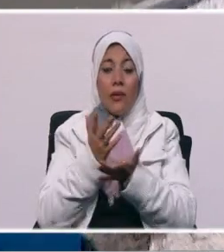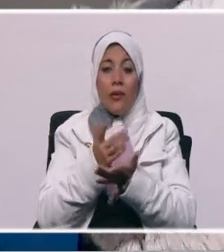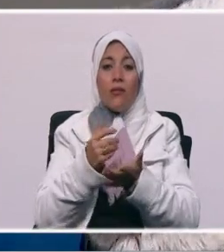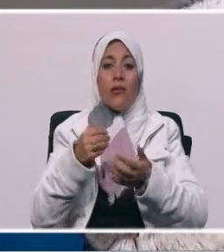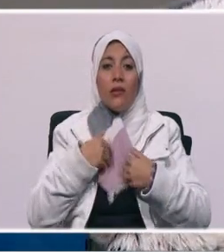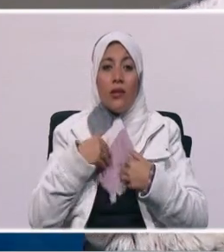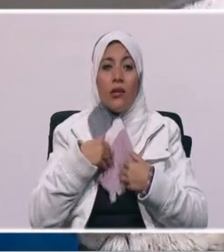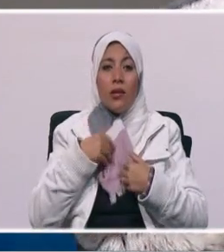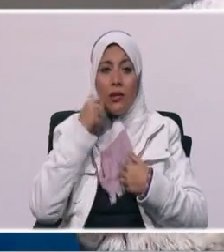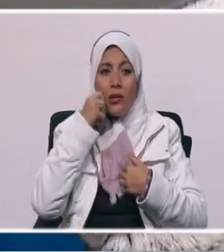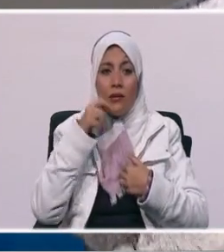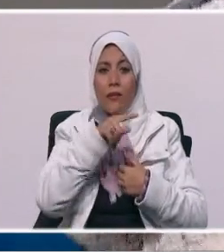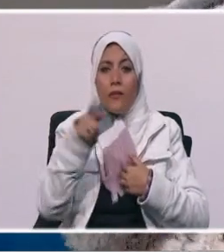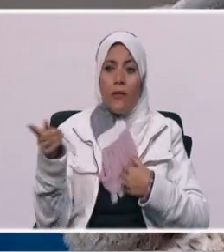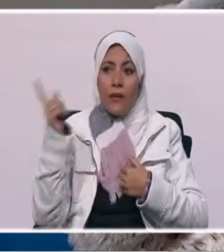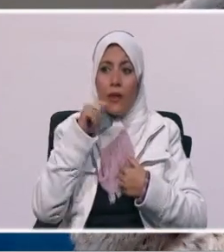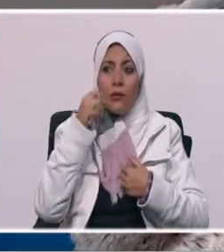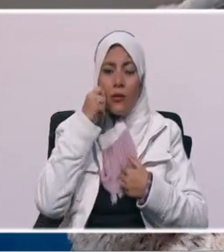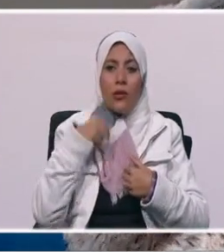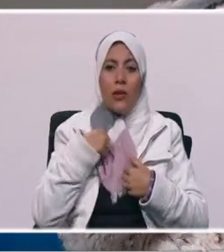هم بيعتبرونا ملكهم، بيعتبرونا